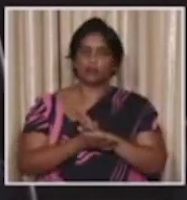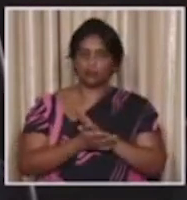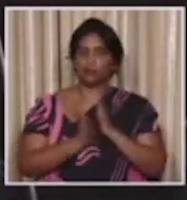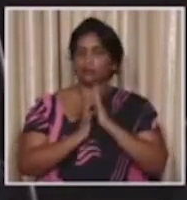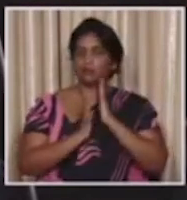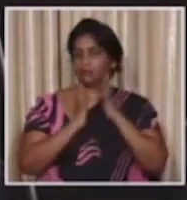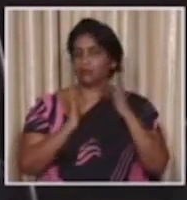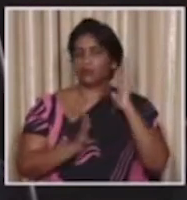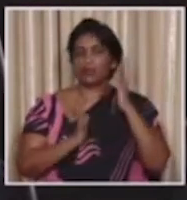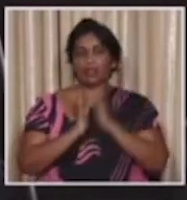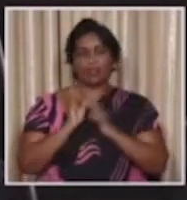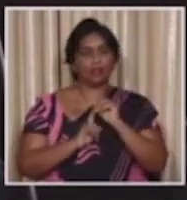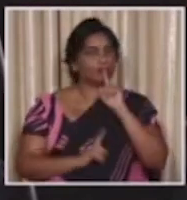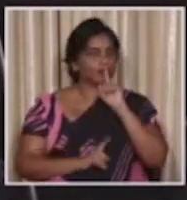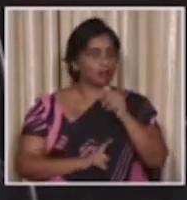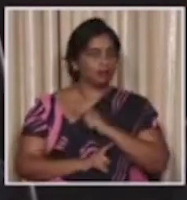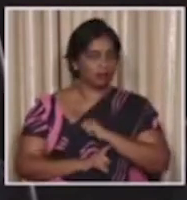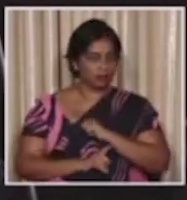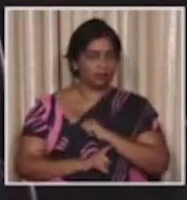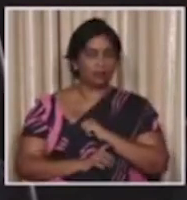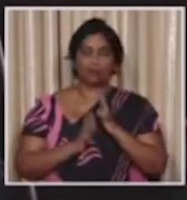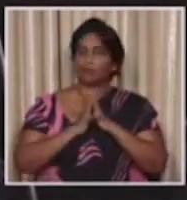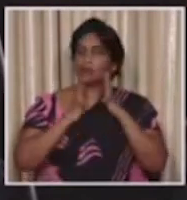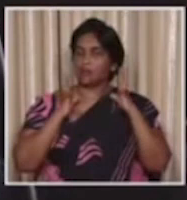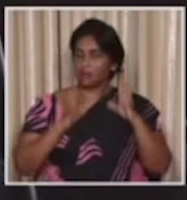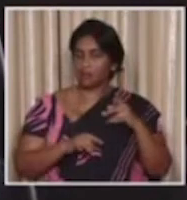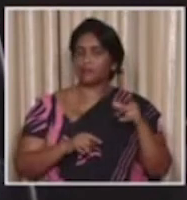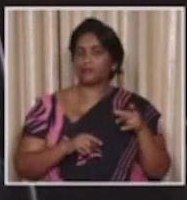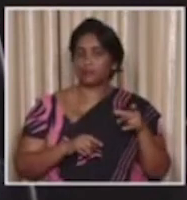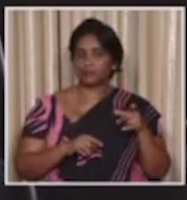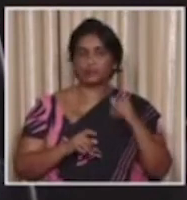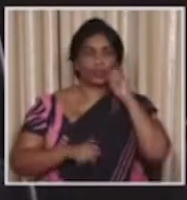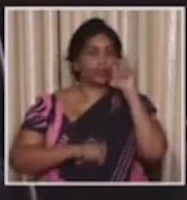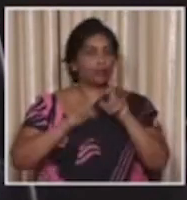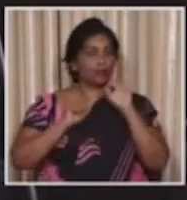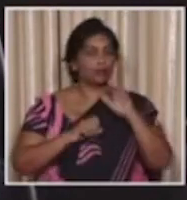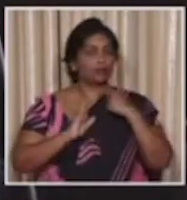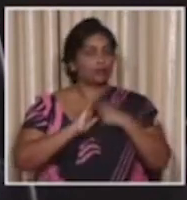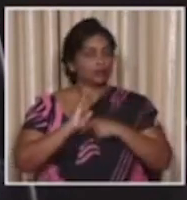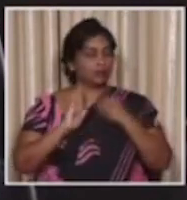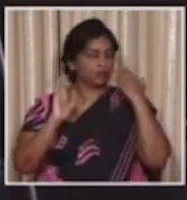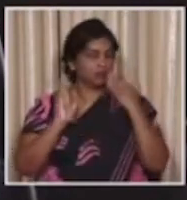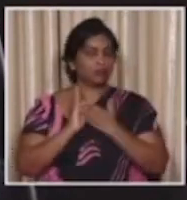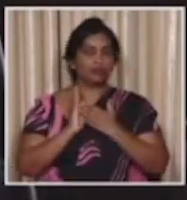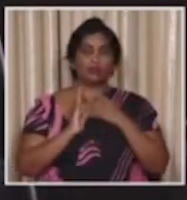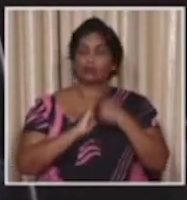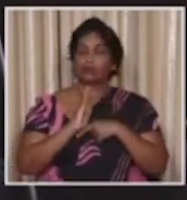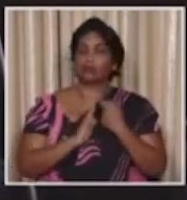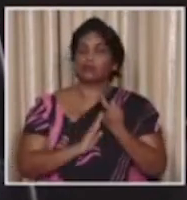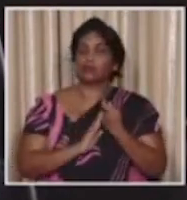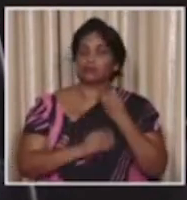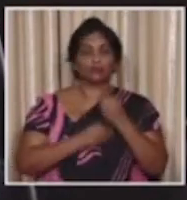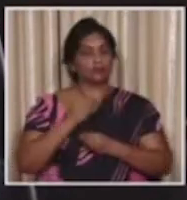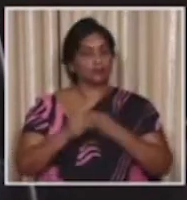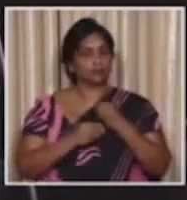විශේෂයෙන්ම මම ඇමතිතුමියගෙන් අහන්න කැමති, විශාල ජනතාව වෙනුවෙන්, රට වෙනුවෙන් රටට ආර්ථිකය